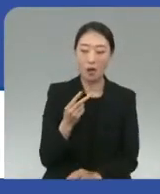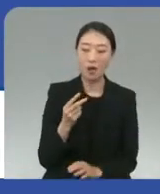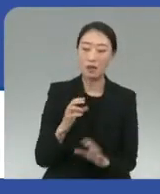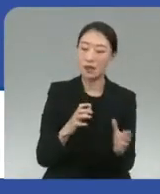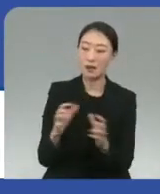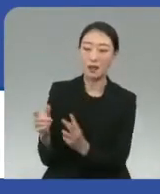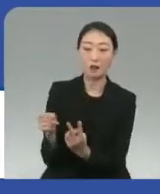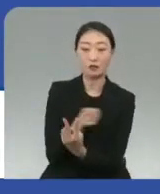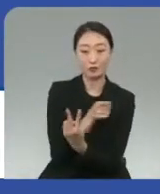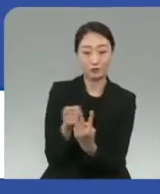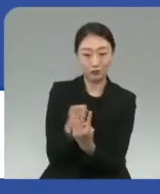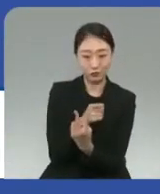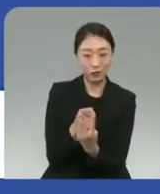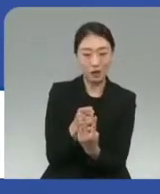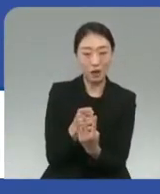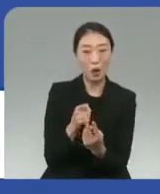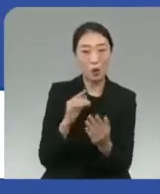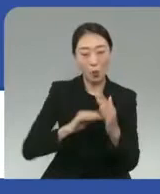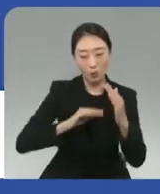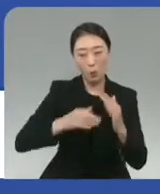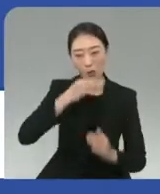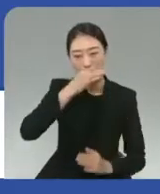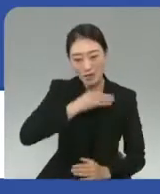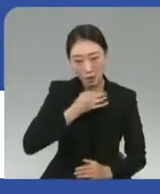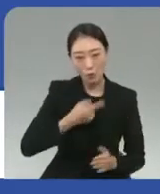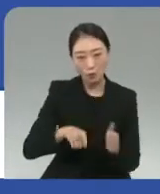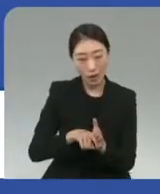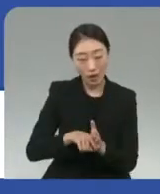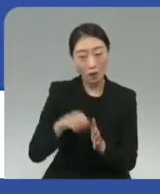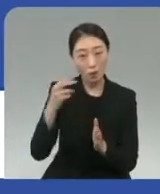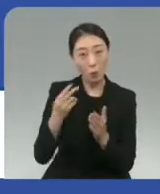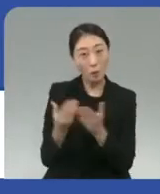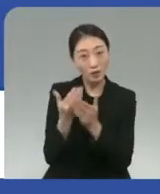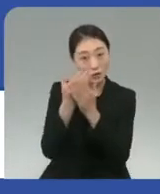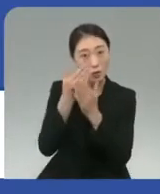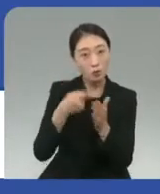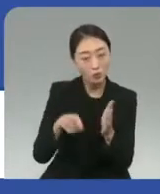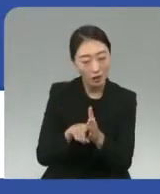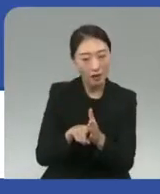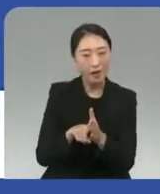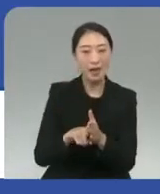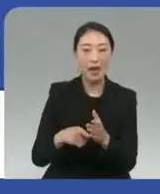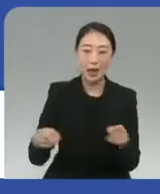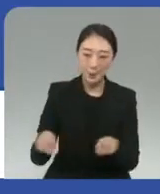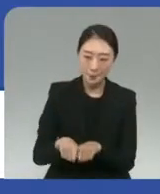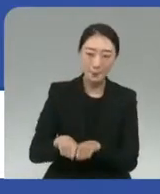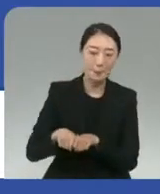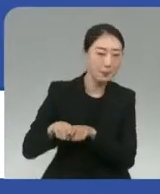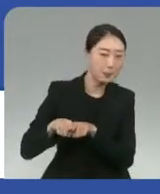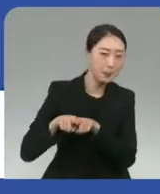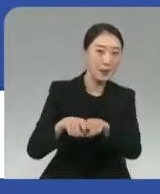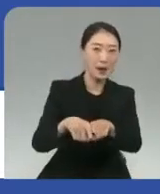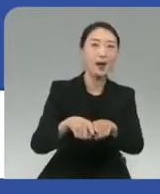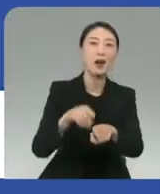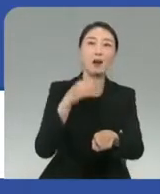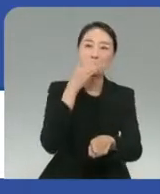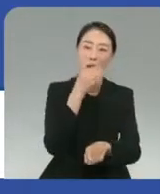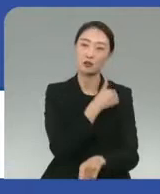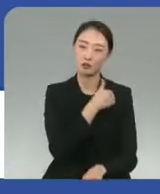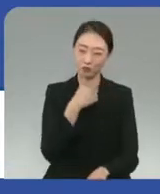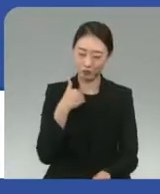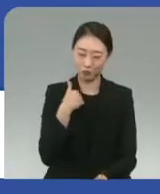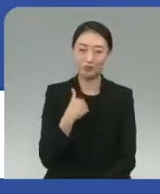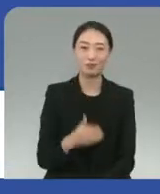северной кореи в ядерные и ракетные областях представляют серьезные угрозы не только для корейского полуострова